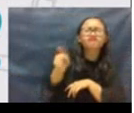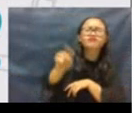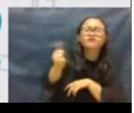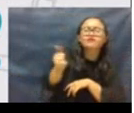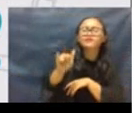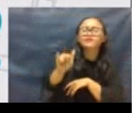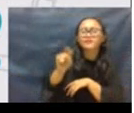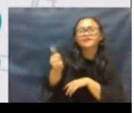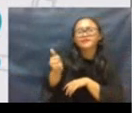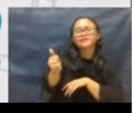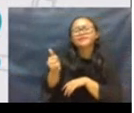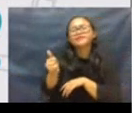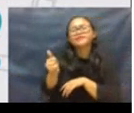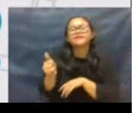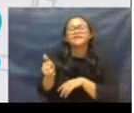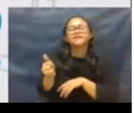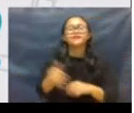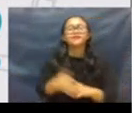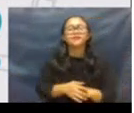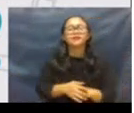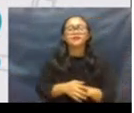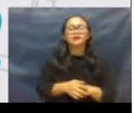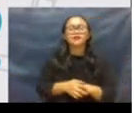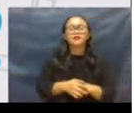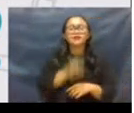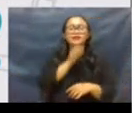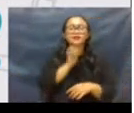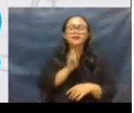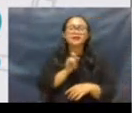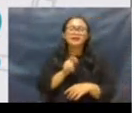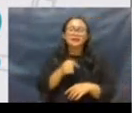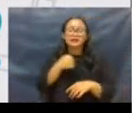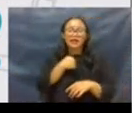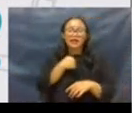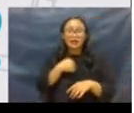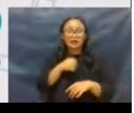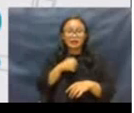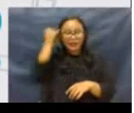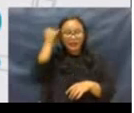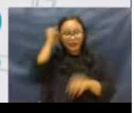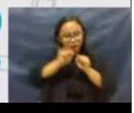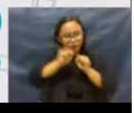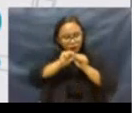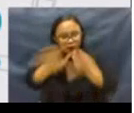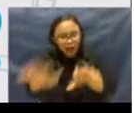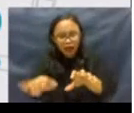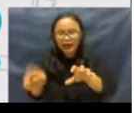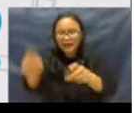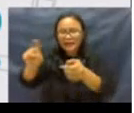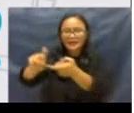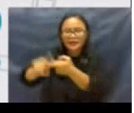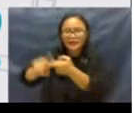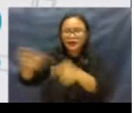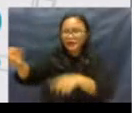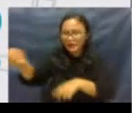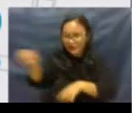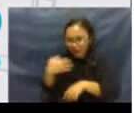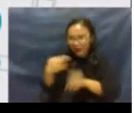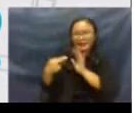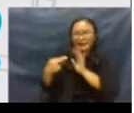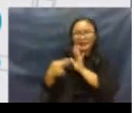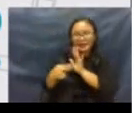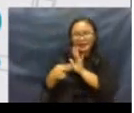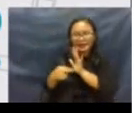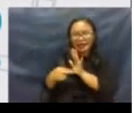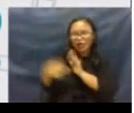proses berpikir kritisnya itu seperti sebuah circle. Saya memberikan gagasan saya, teman saya kemudian menilai, kemudian dia memberikan